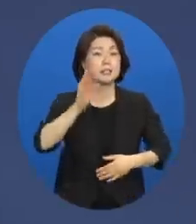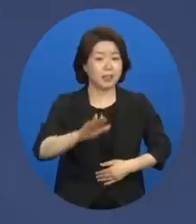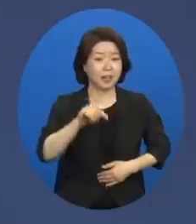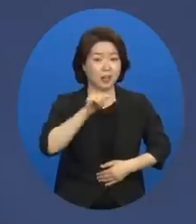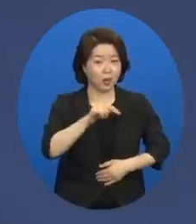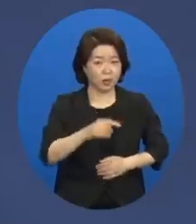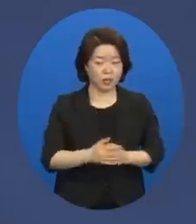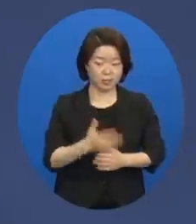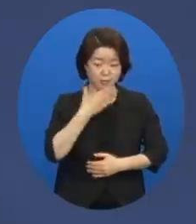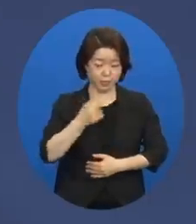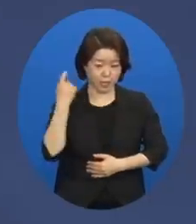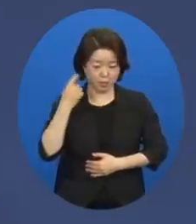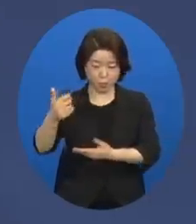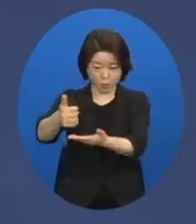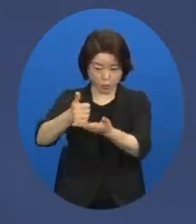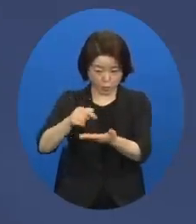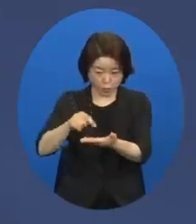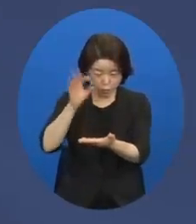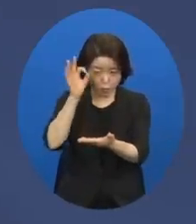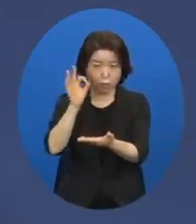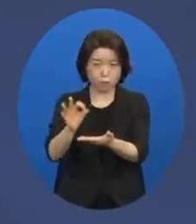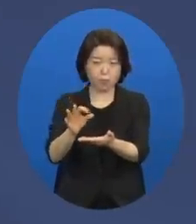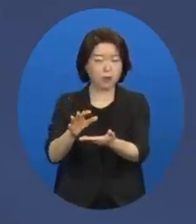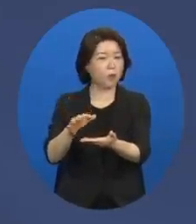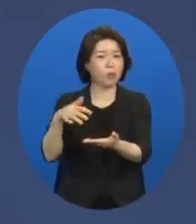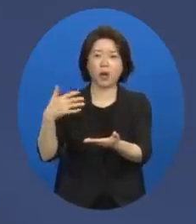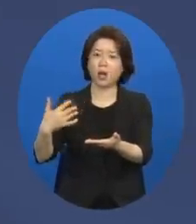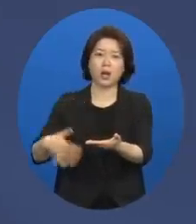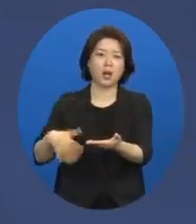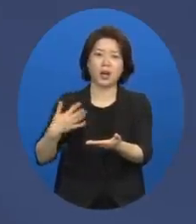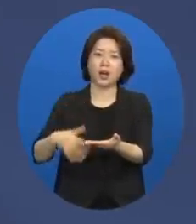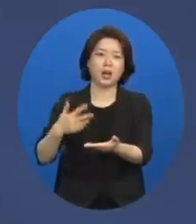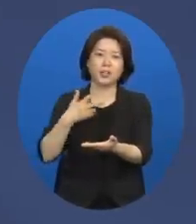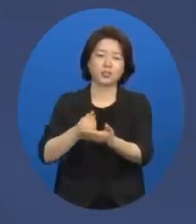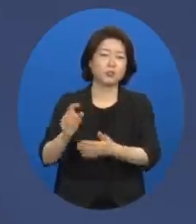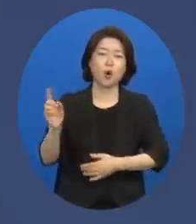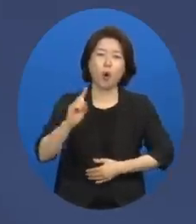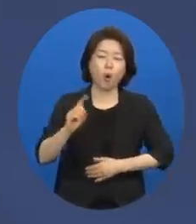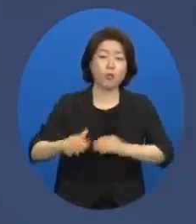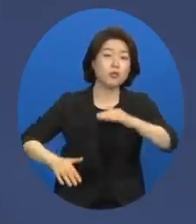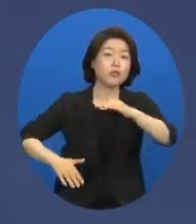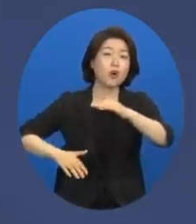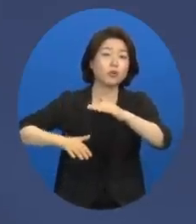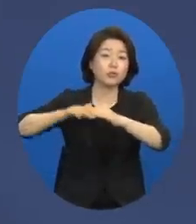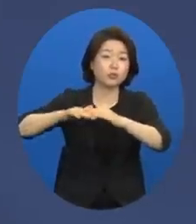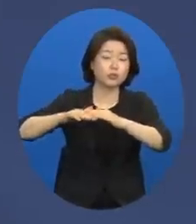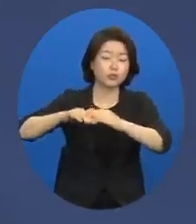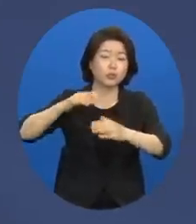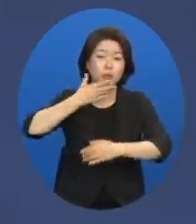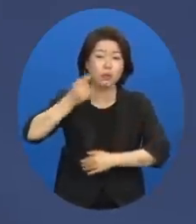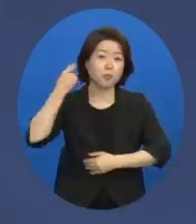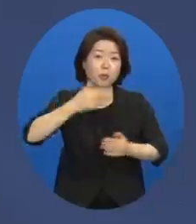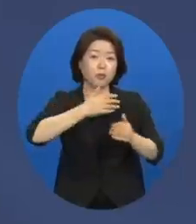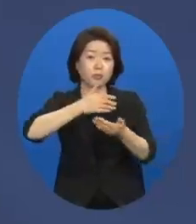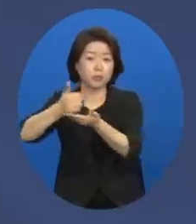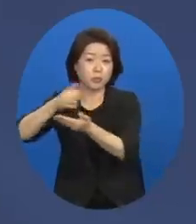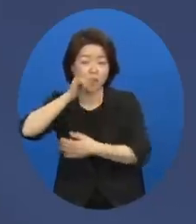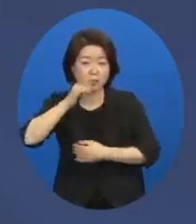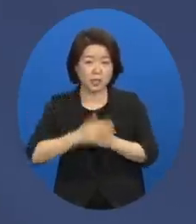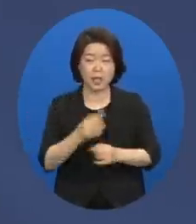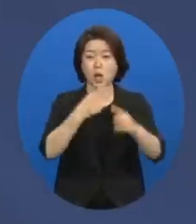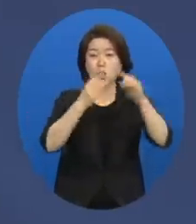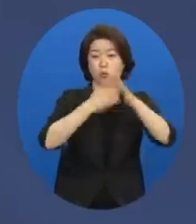여기 이 복음의 초청을 통해서 놀랍게도 주님은 우리를 어떤 수준으로 복음으로 초대하냐면 교회가